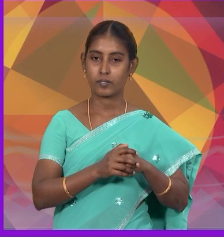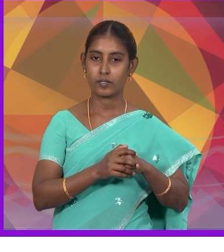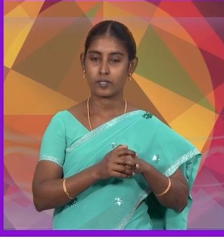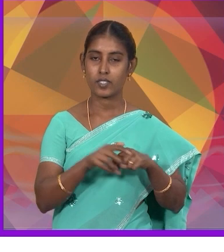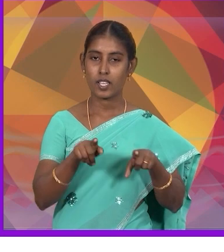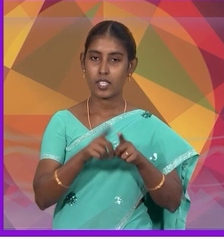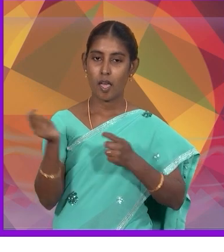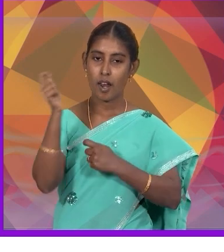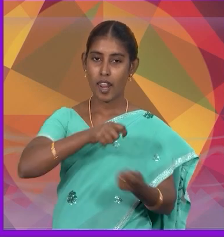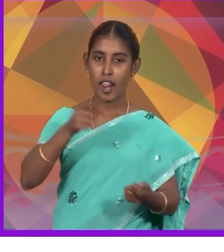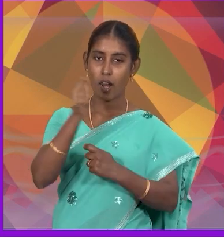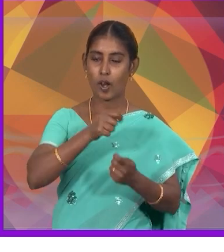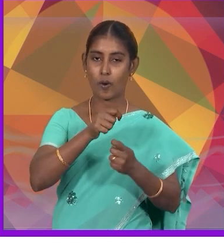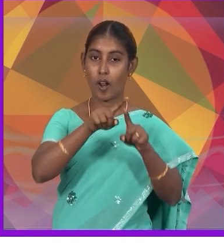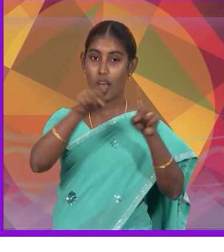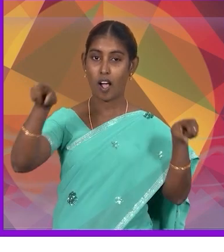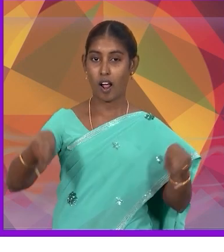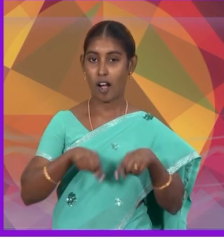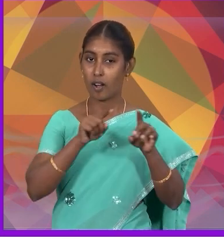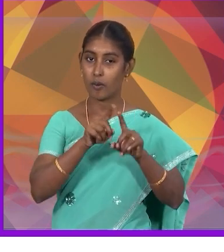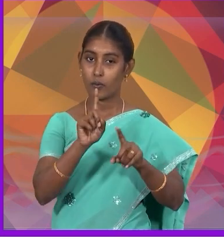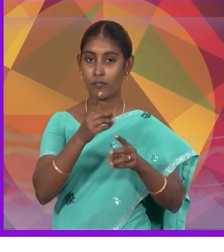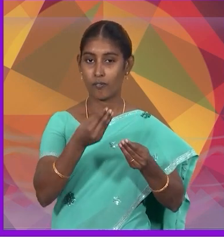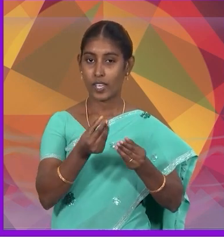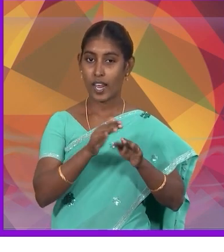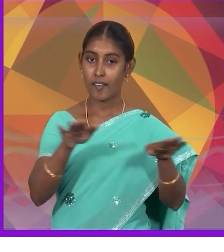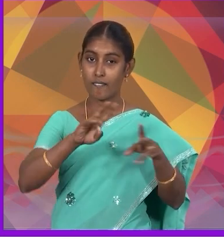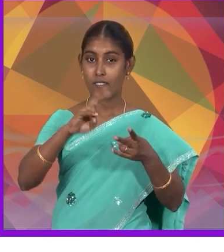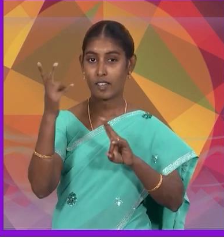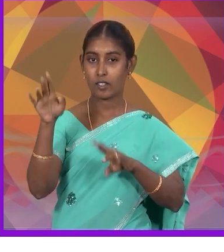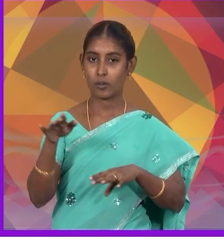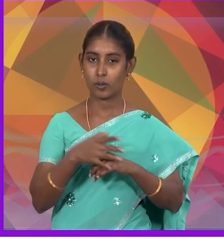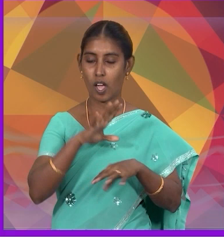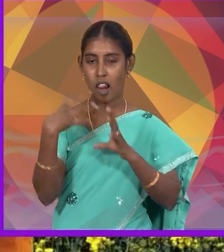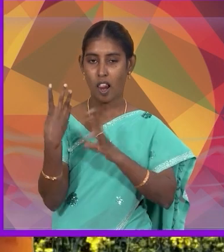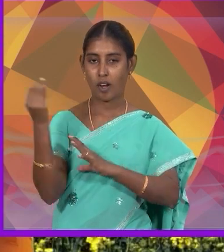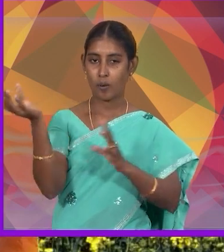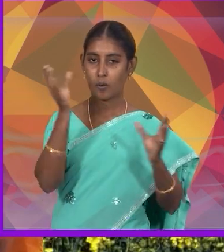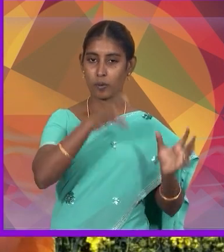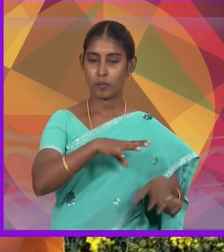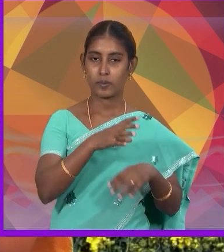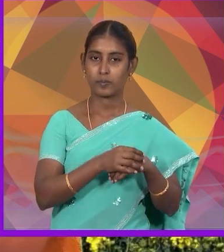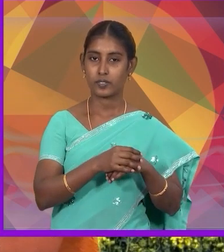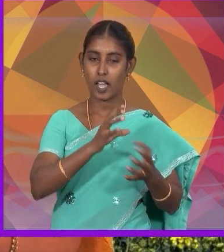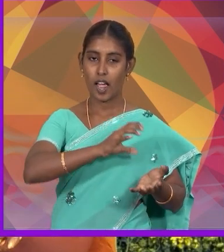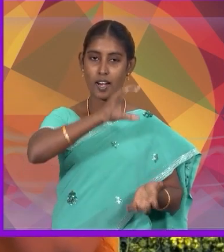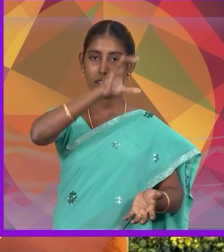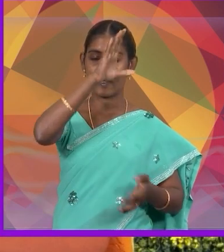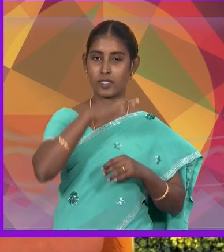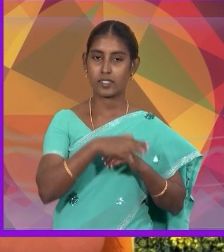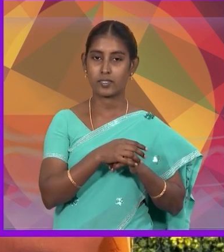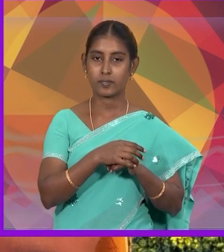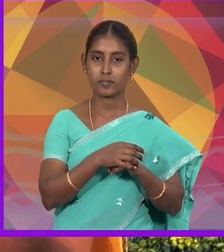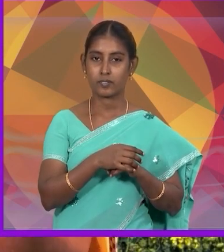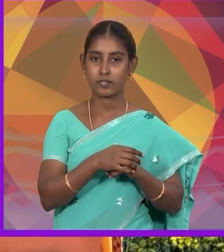வச்சிருப்பாங்க நெல் அடிக்கிறதுக்கு. அந்த கட்டை சுறுசுறுப்பா கொண்டு போய் அங்க அடுக்கிறாங்க. அடுக்கி முடிச்ச உடனே